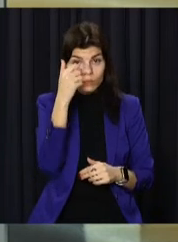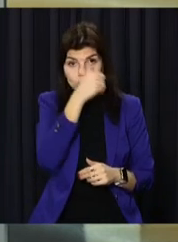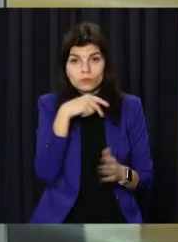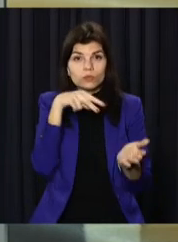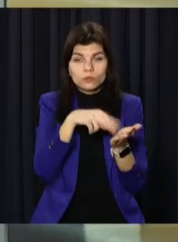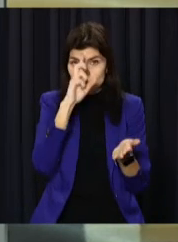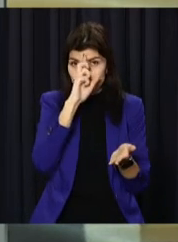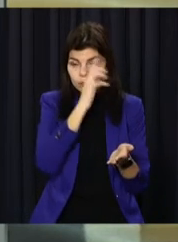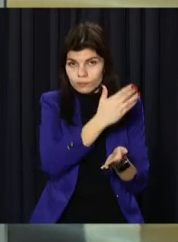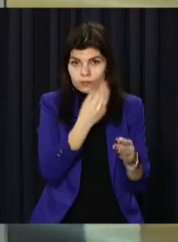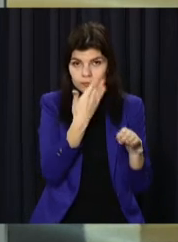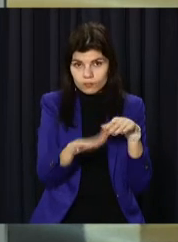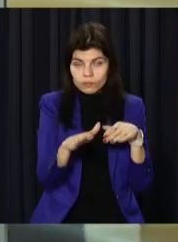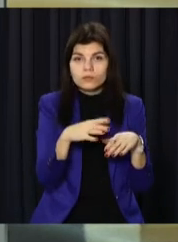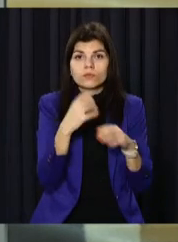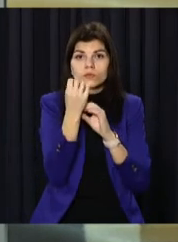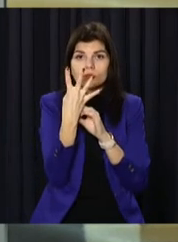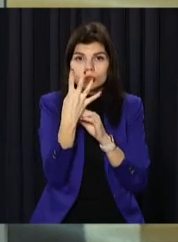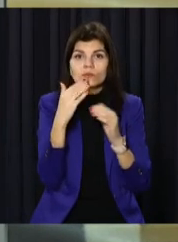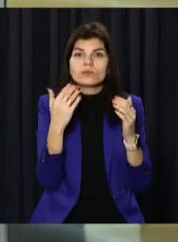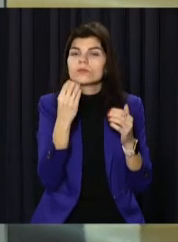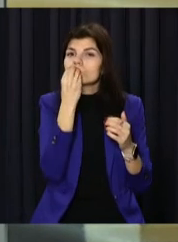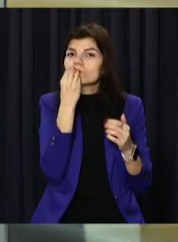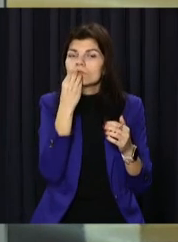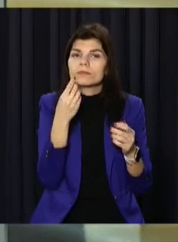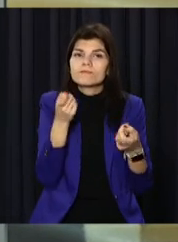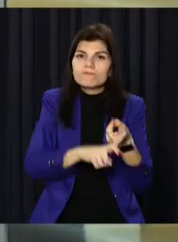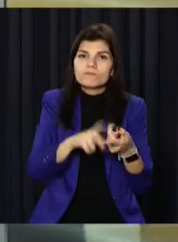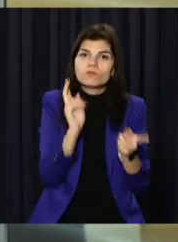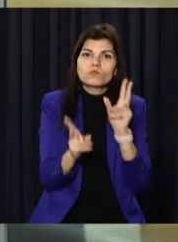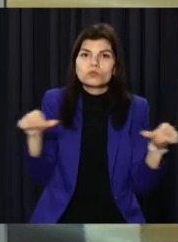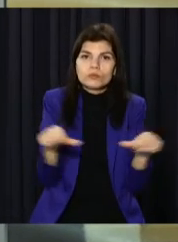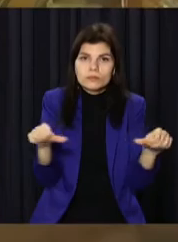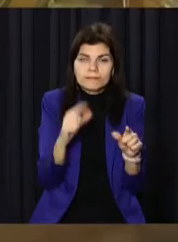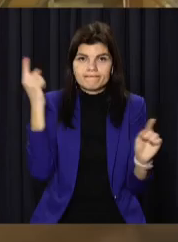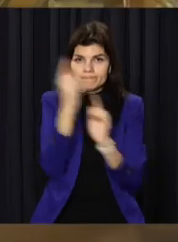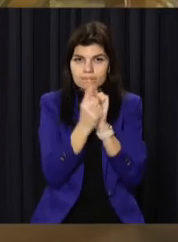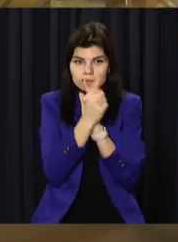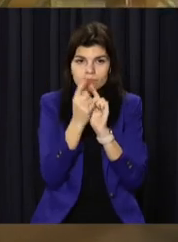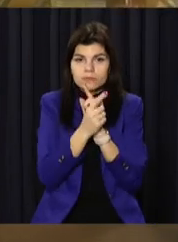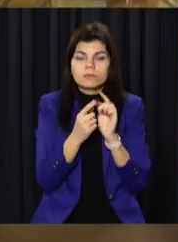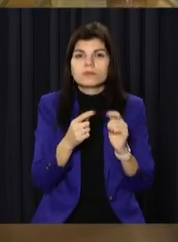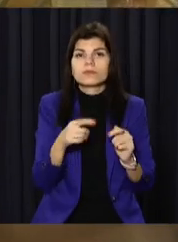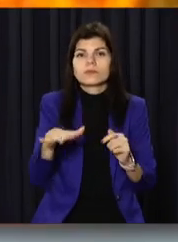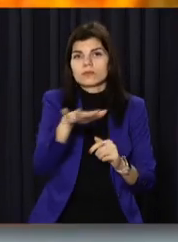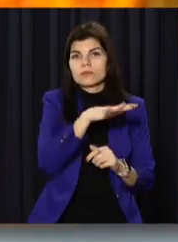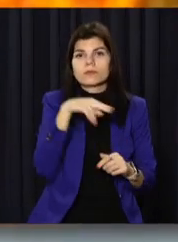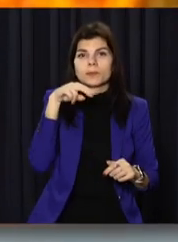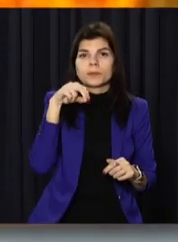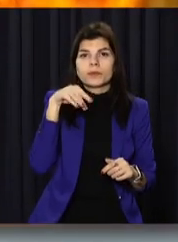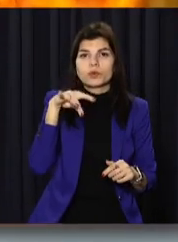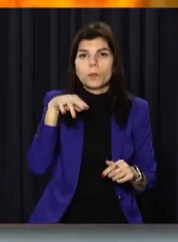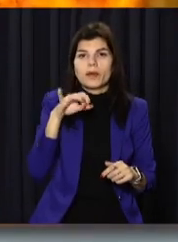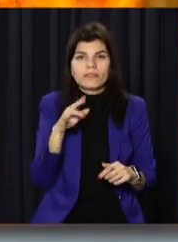коштом державної субвенції оновили 14 харчоблоків. Шкільні їдальні осучаснили у Личаківській громаді,